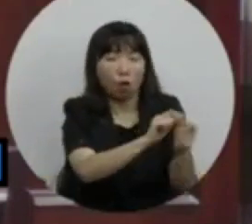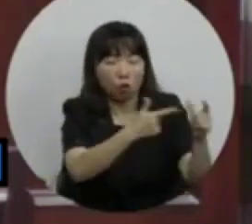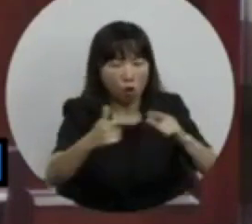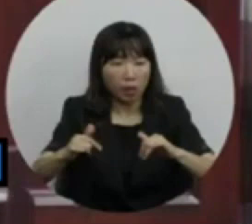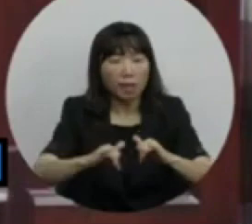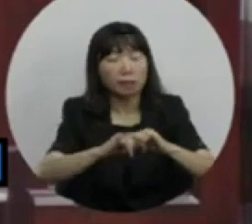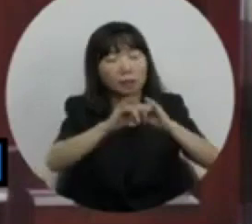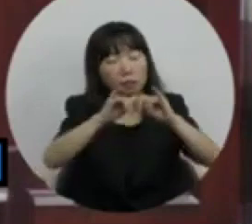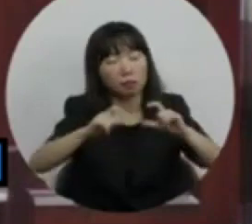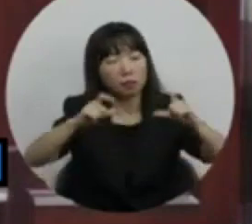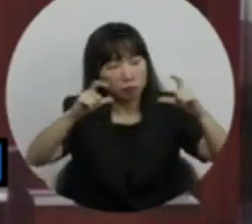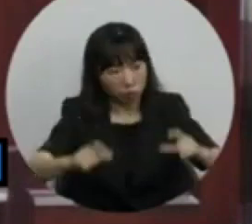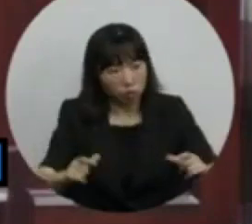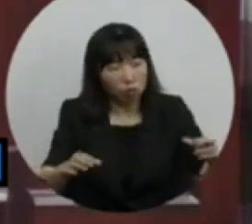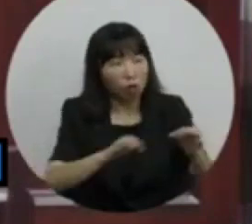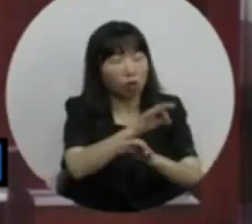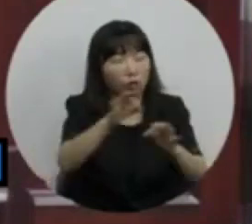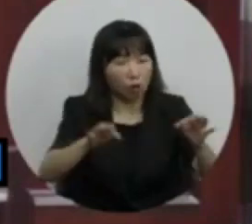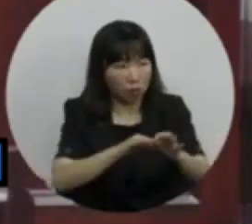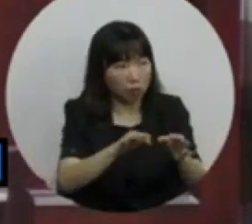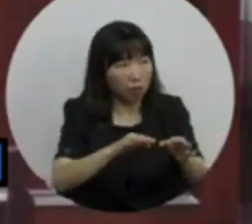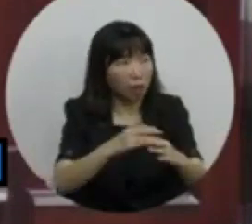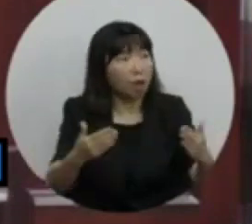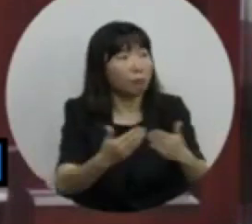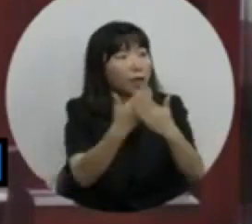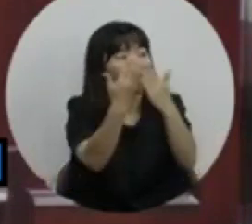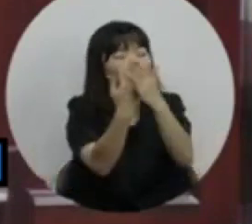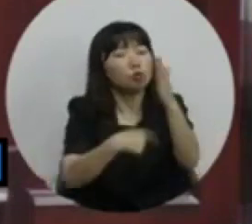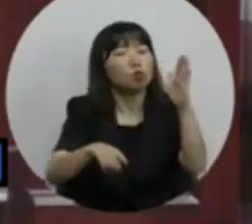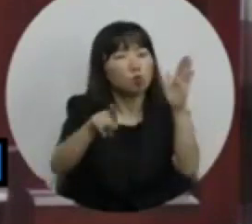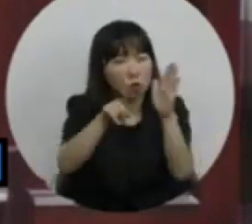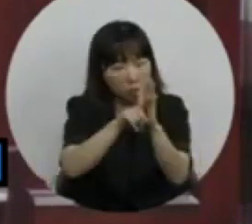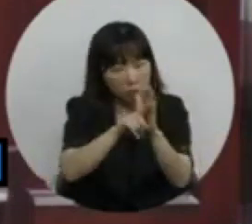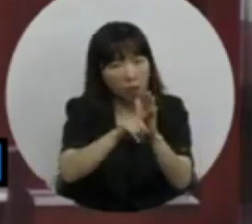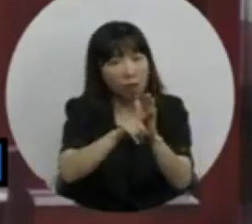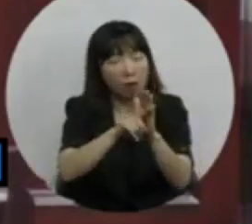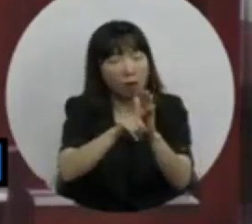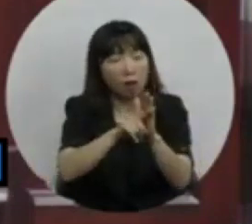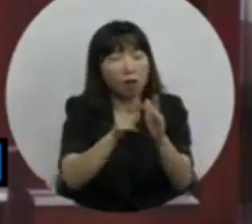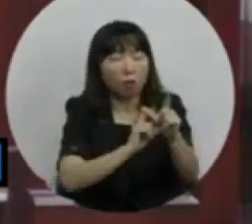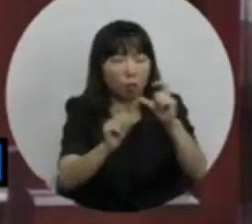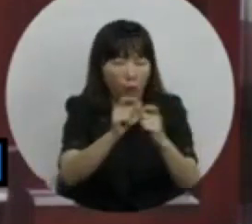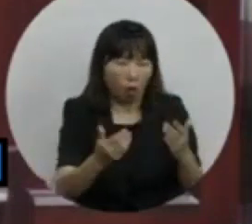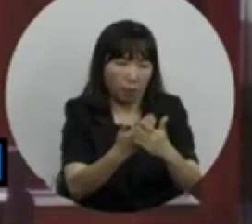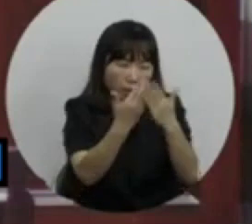지역경제 활성화에 기여할 것으로 기대하고 있습니다.